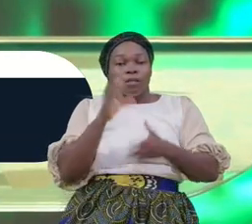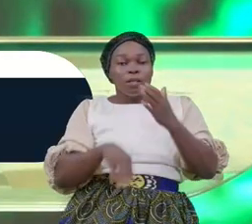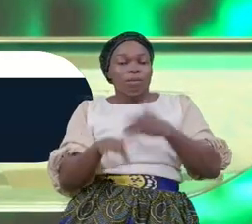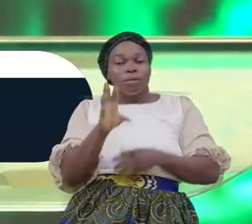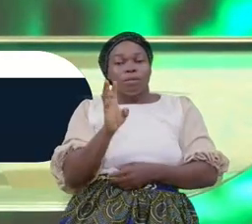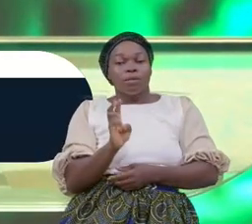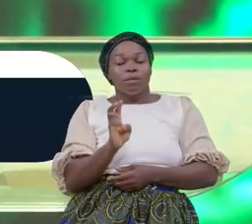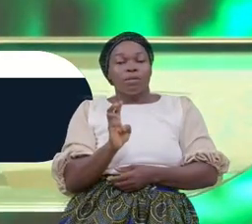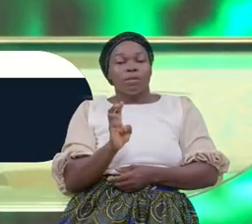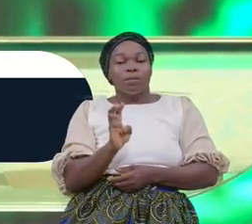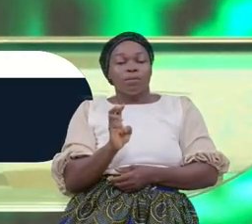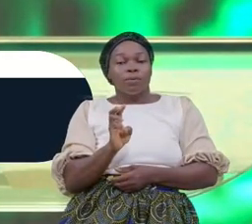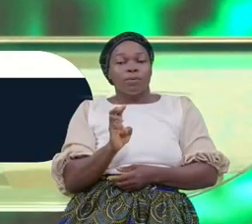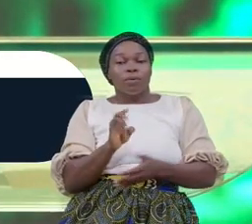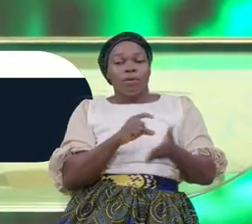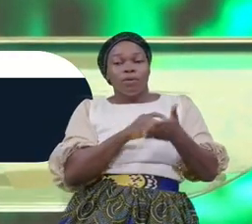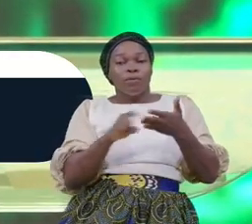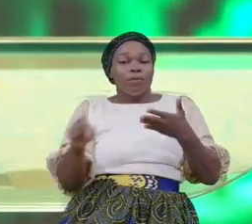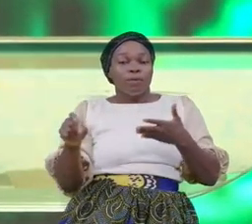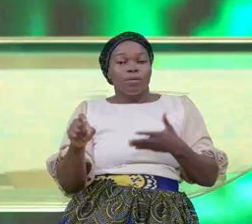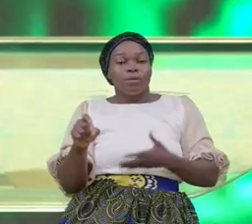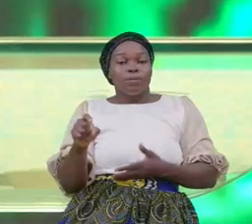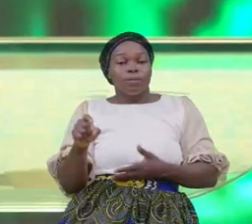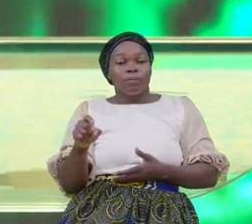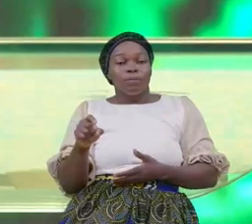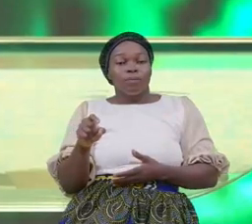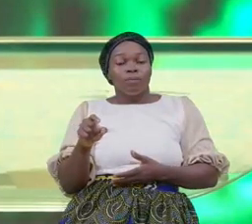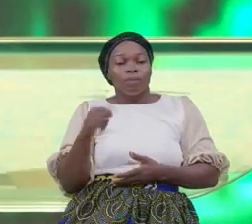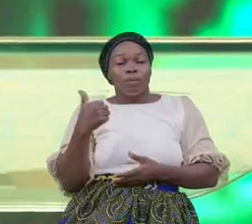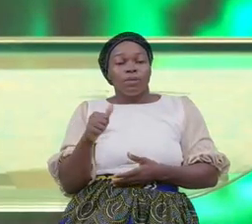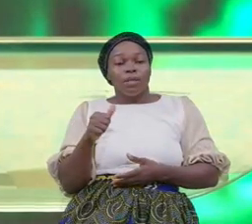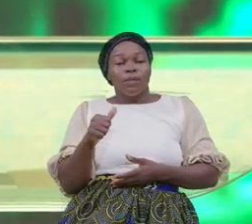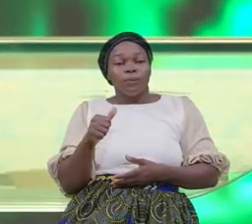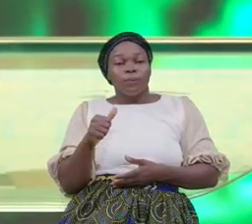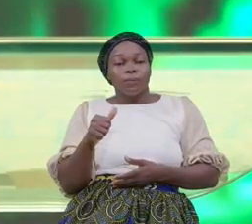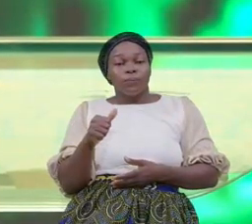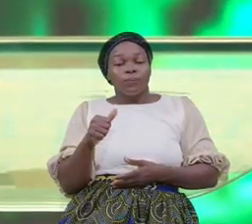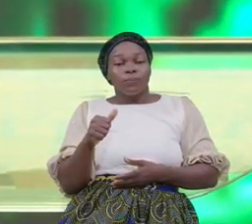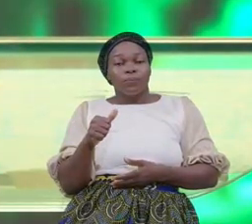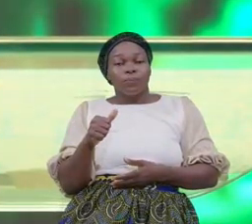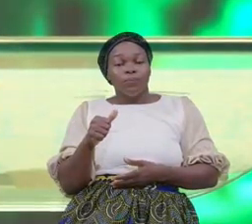6, nous lisons le verset 10. Josué 6.